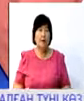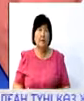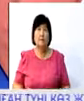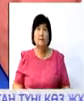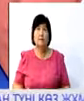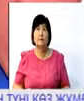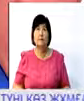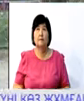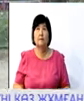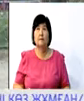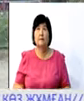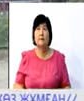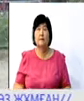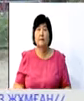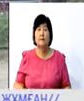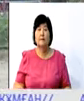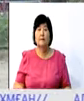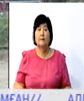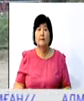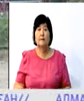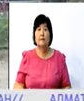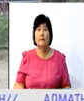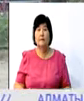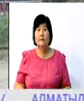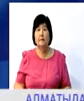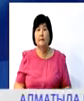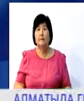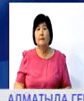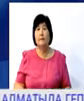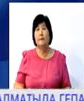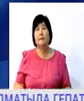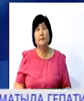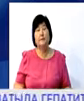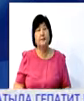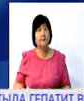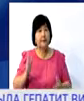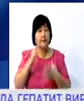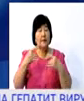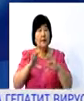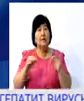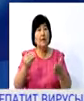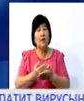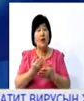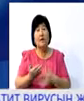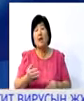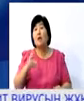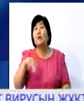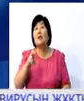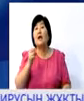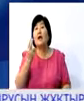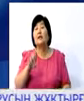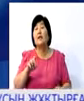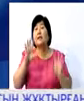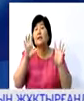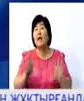Жолтаев, Алмат Меңдібаев, Қанат Махамбетов, Қызылорда телеарнасы, Шиелі ауданынан. Тікелей эфирде жаңалықтар. Медиация туралы